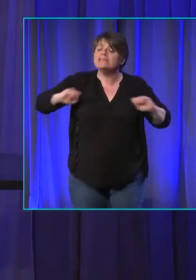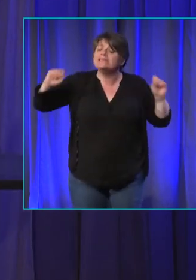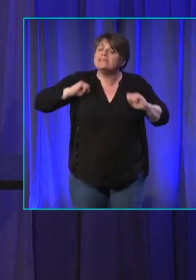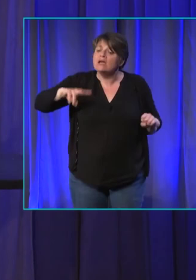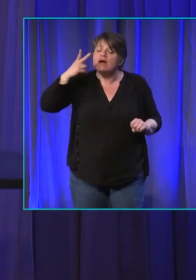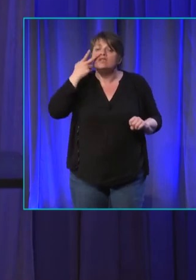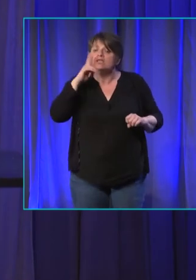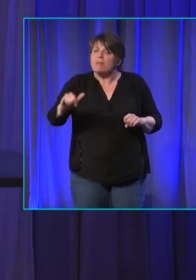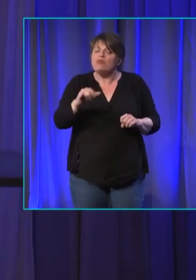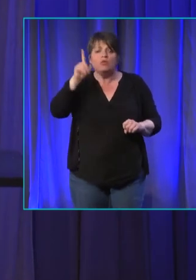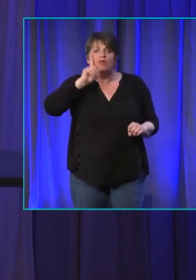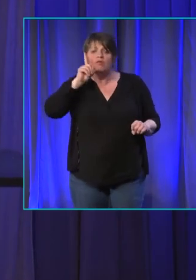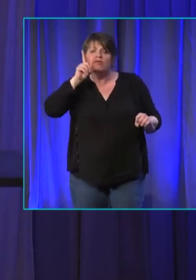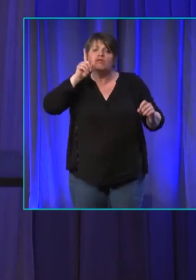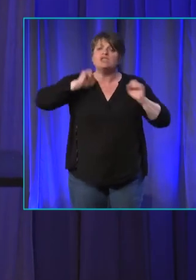jamais des grands